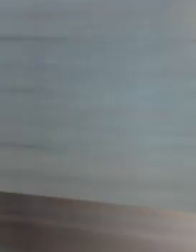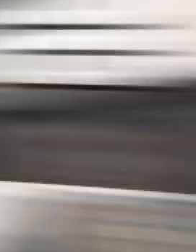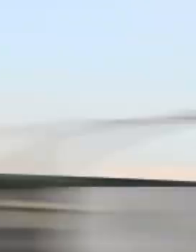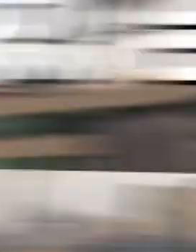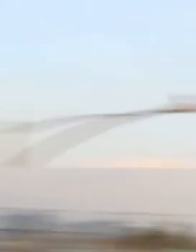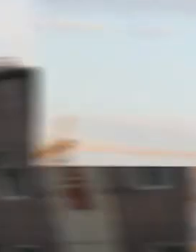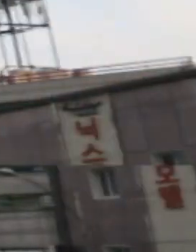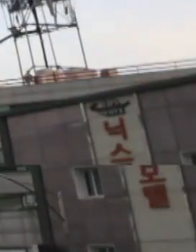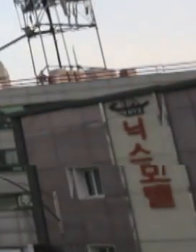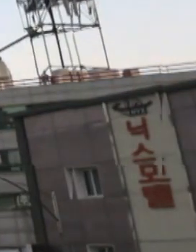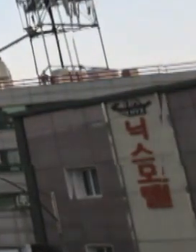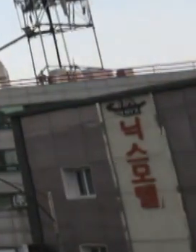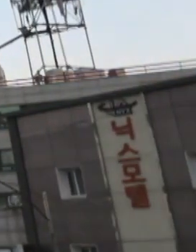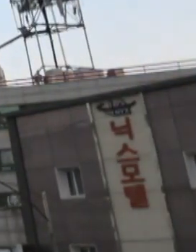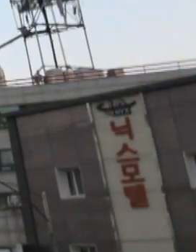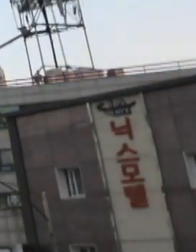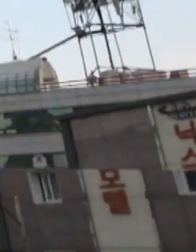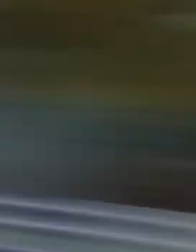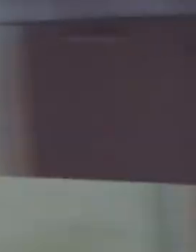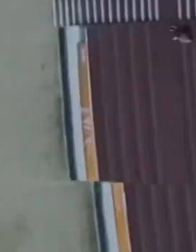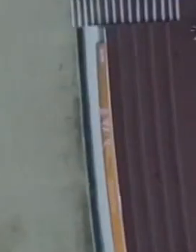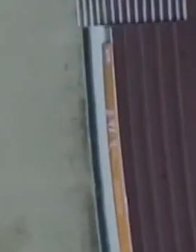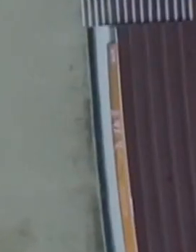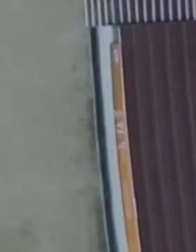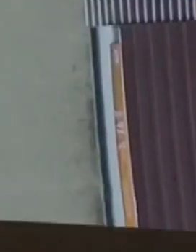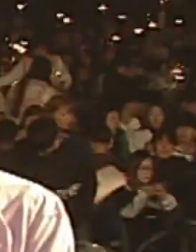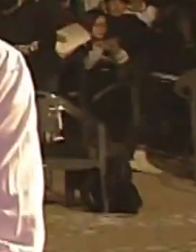으 으